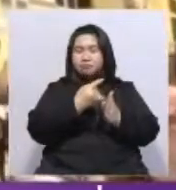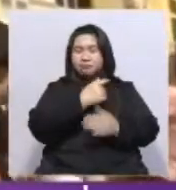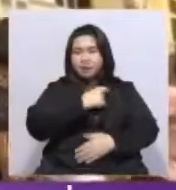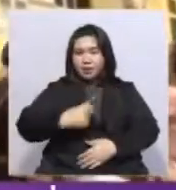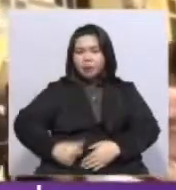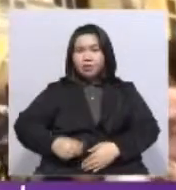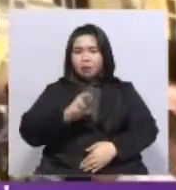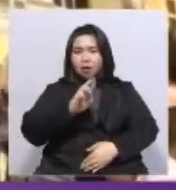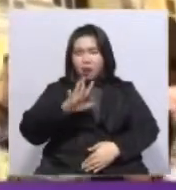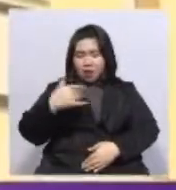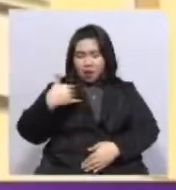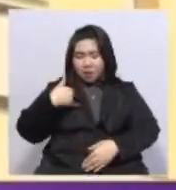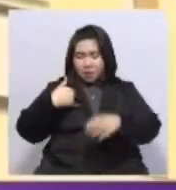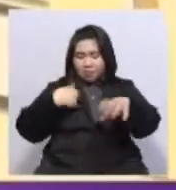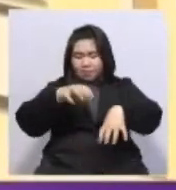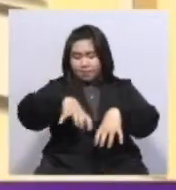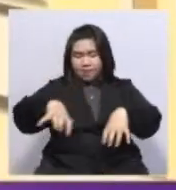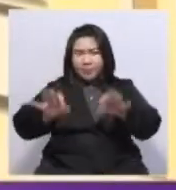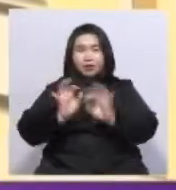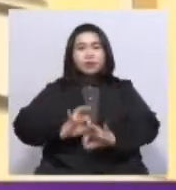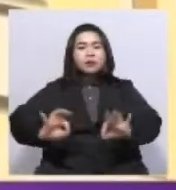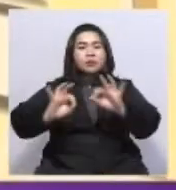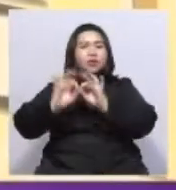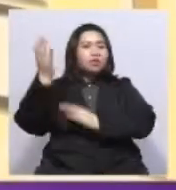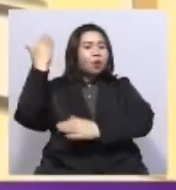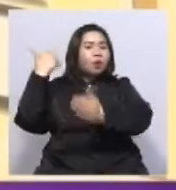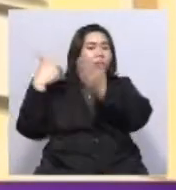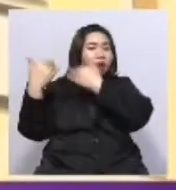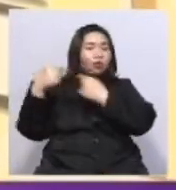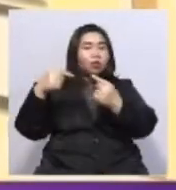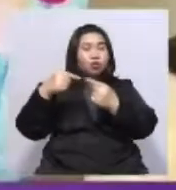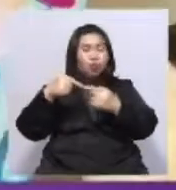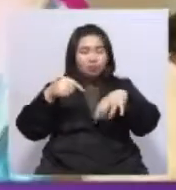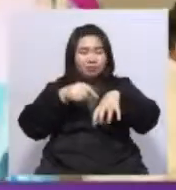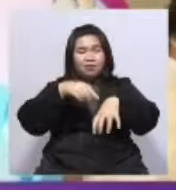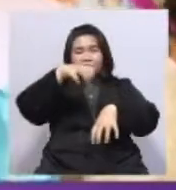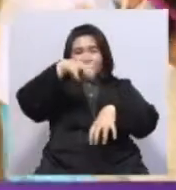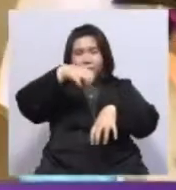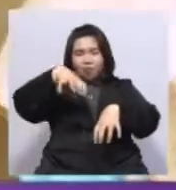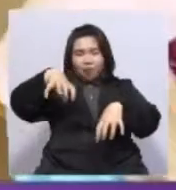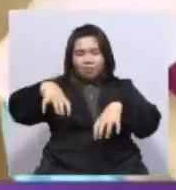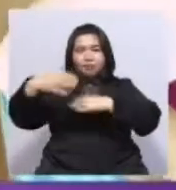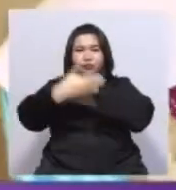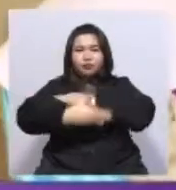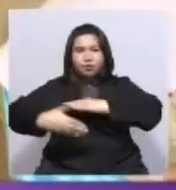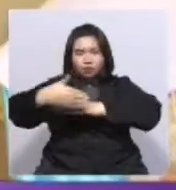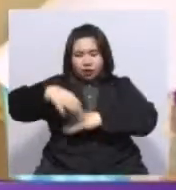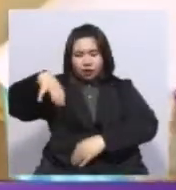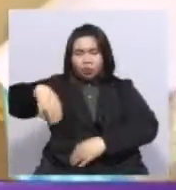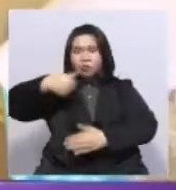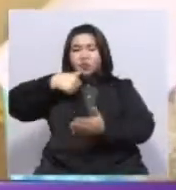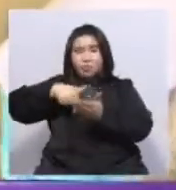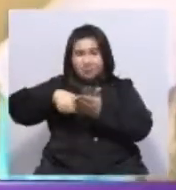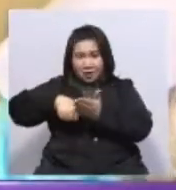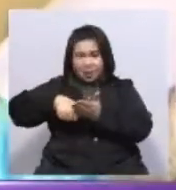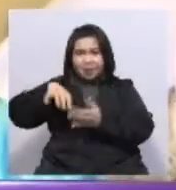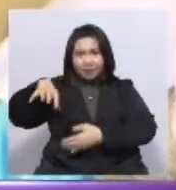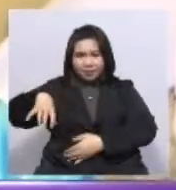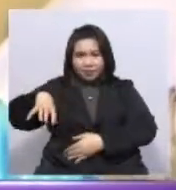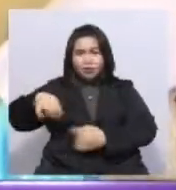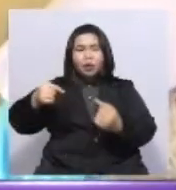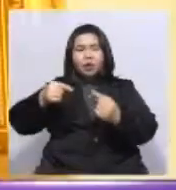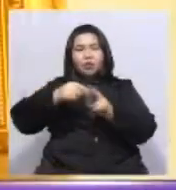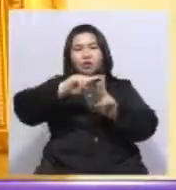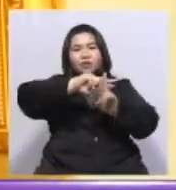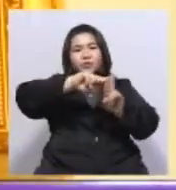จะจำลองสถานที่สำคัญต่างๆในยุคนั้นอาทิการไฟฟ้านครหลวงกรมรถไฟไปรษณีย์กรุงสยามสภาอุณา